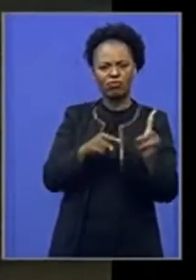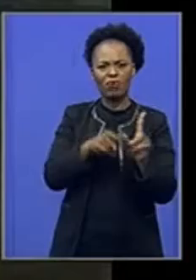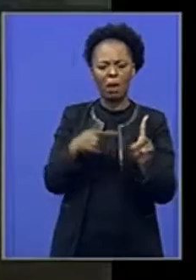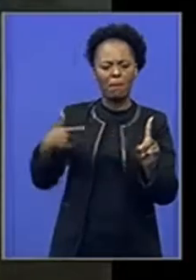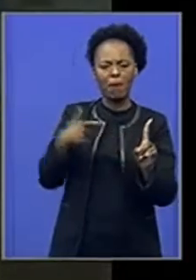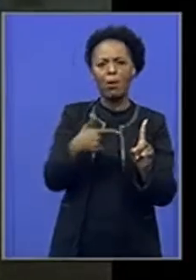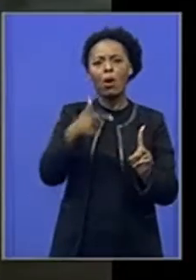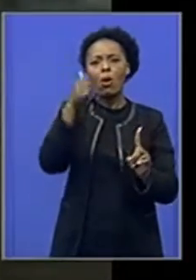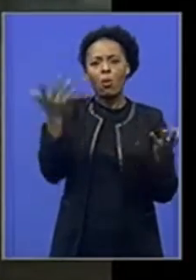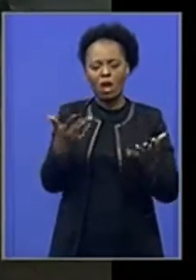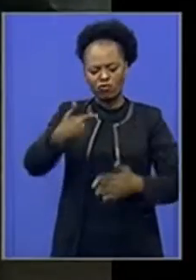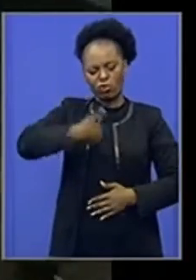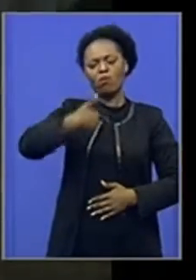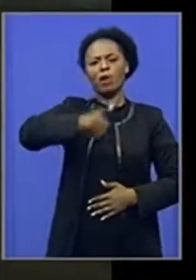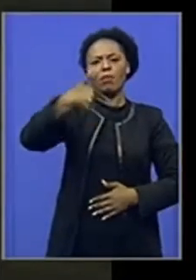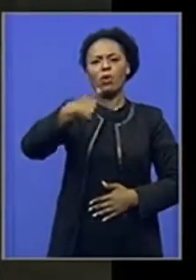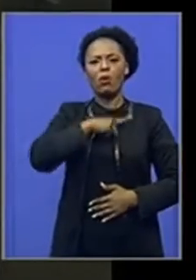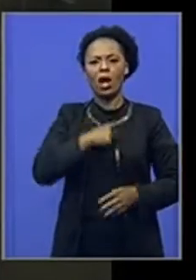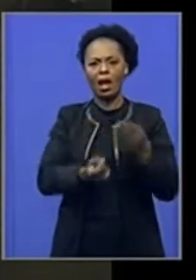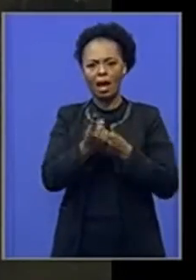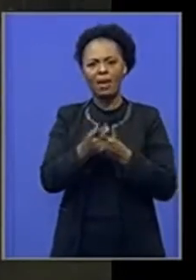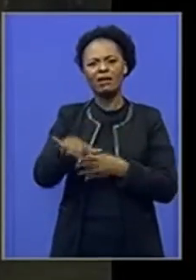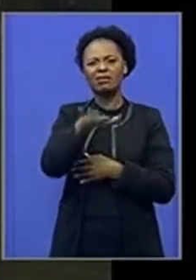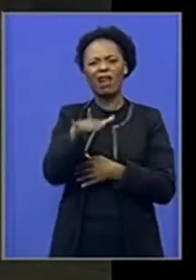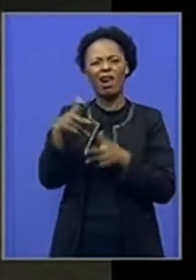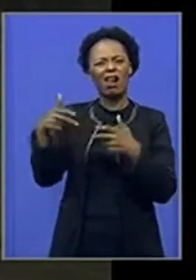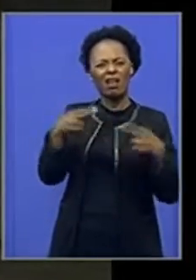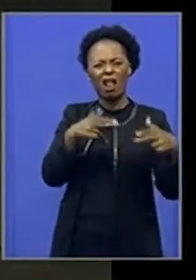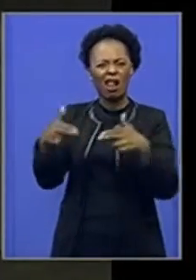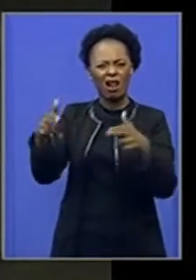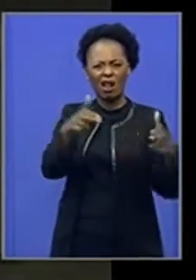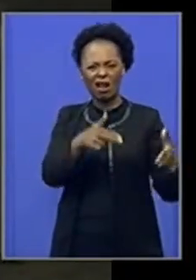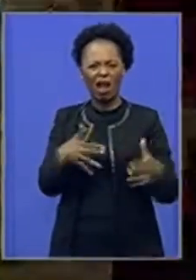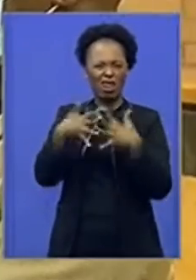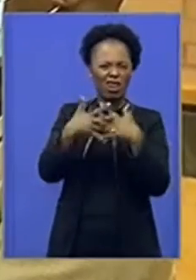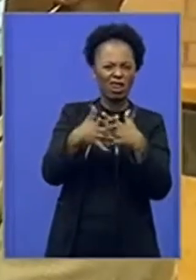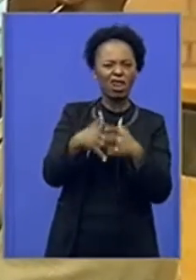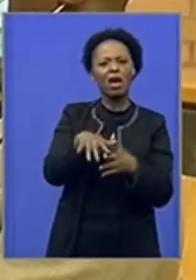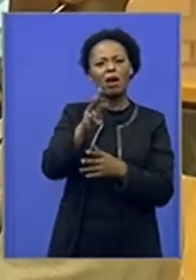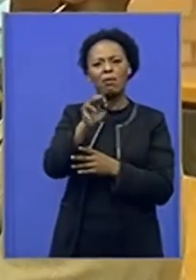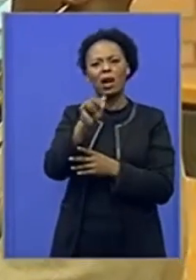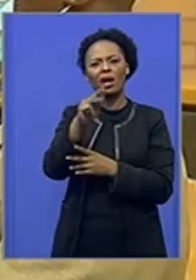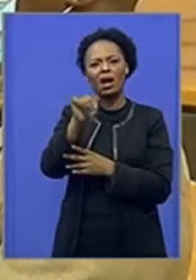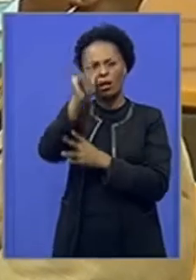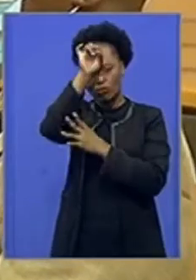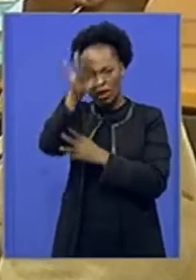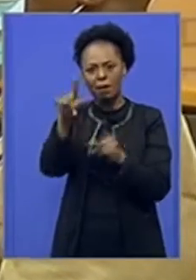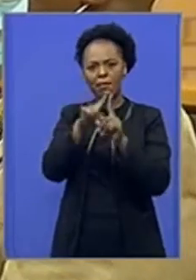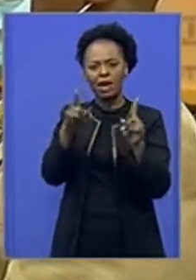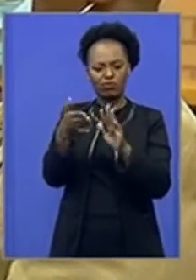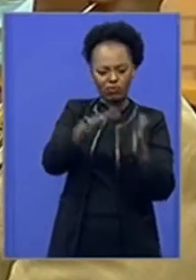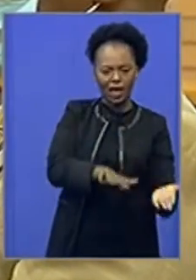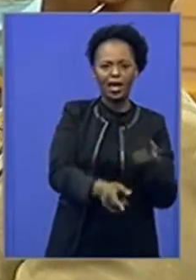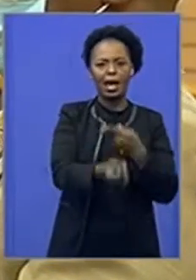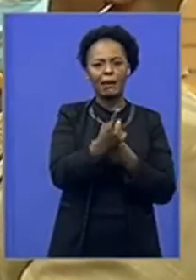mafatlheng ka motsi wa matlhotlhapelo a Marikana mme a tlhokafalela mo sejanageng sa sepodisi. Fela Kgotlatshekelo ga ya bona molato